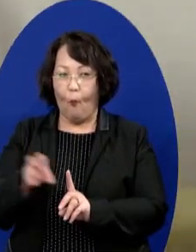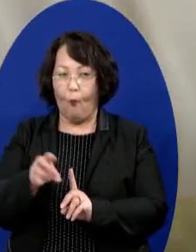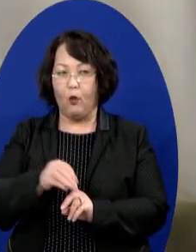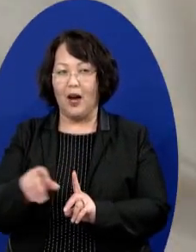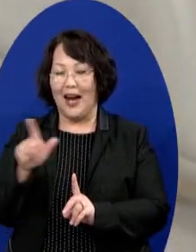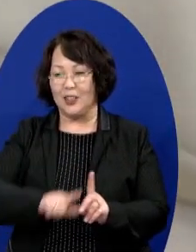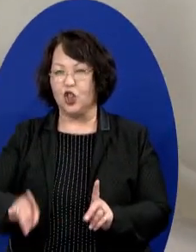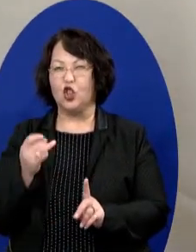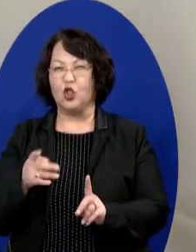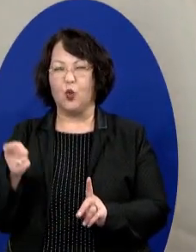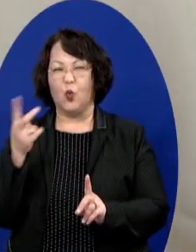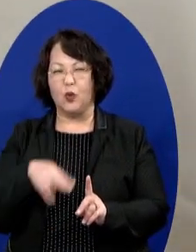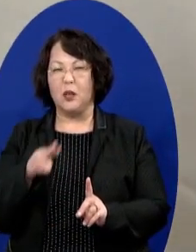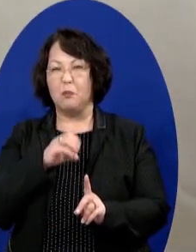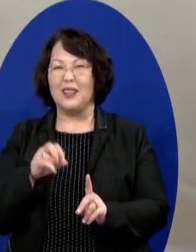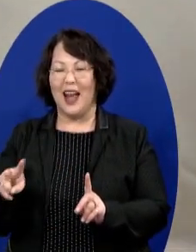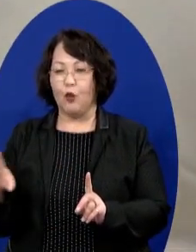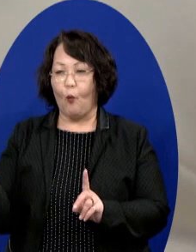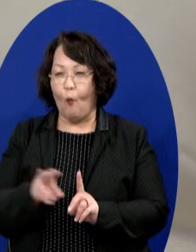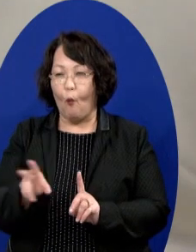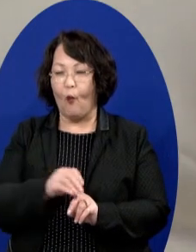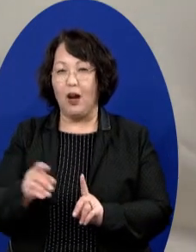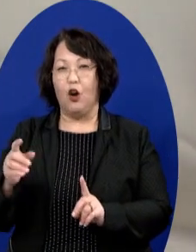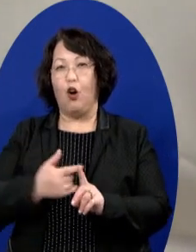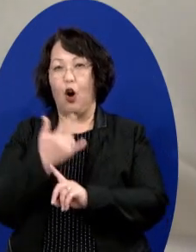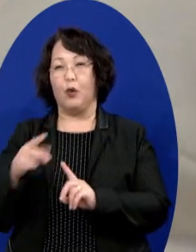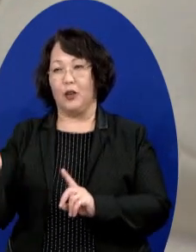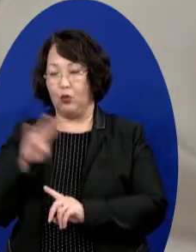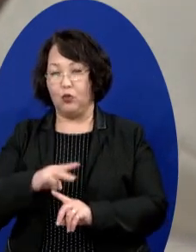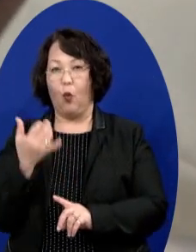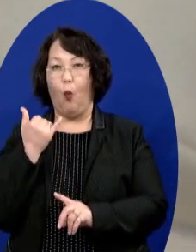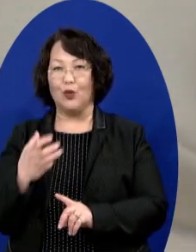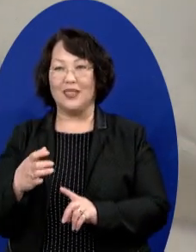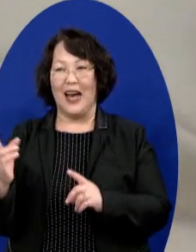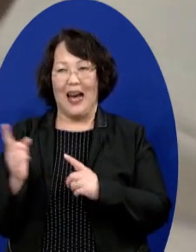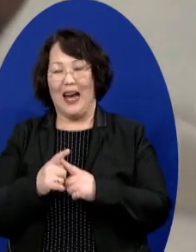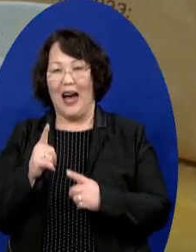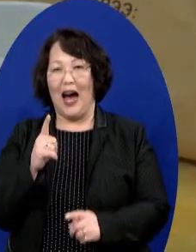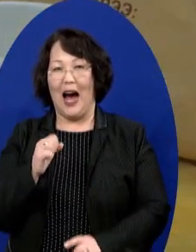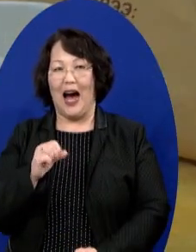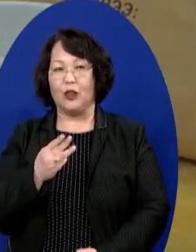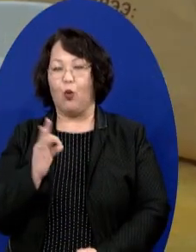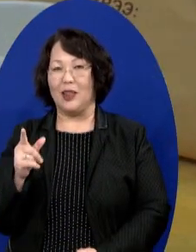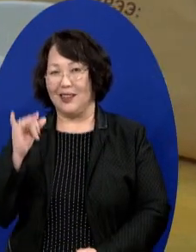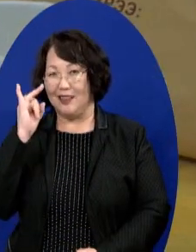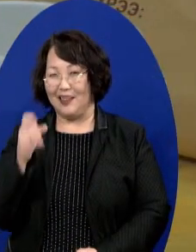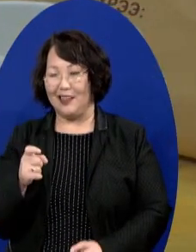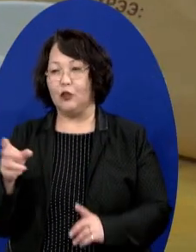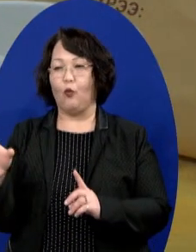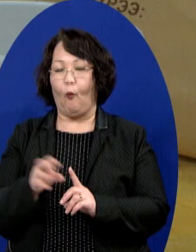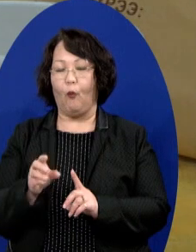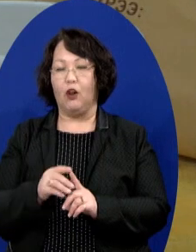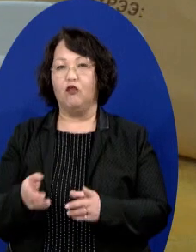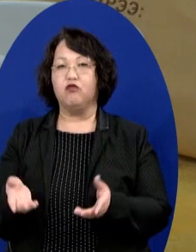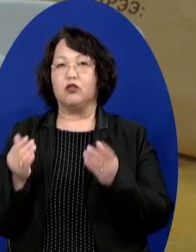шингээх, мөн хатуулаг ихтэй говийн бүсийн усны хатуулгыг бууруулах чиглэлээр судалгааны ажил хийж байгаа. Манай улс малын эм